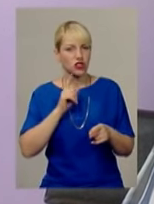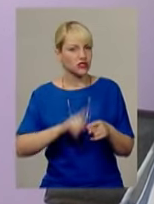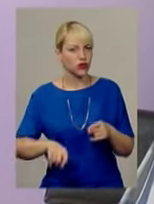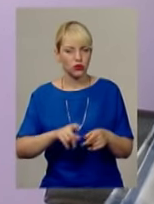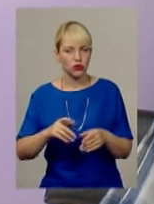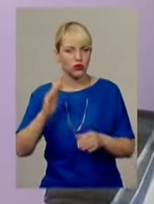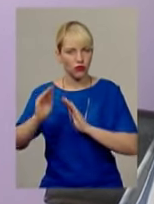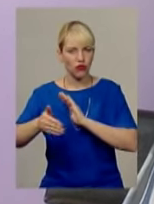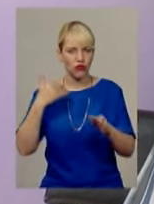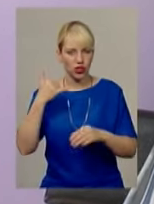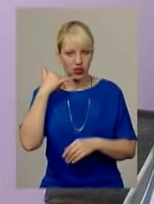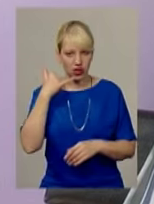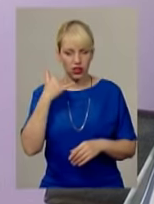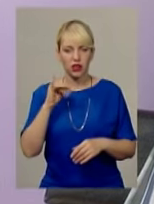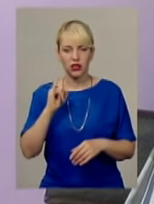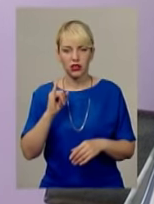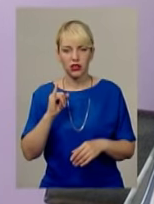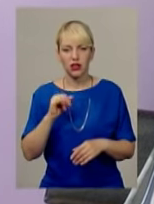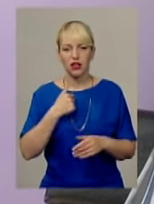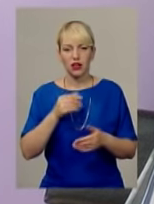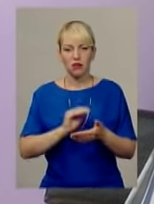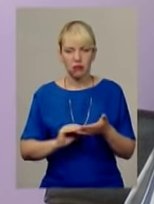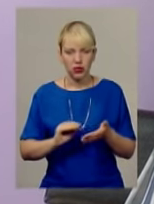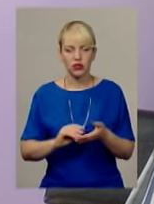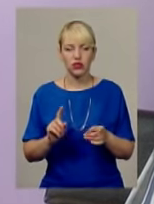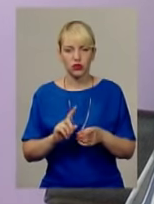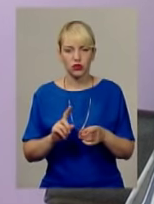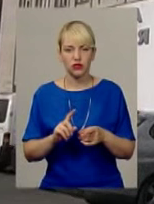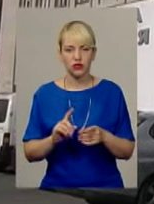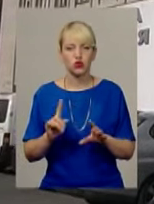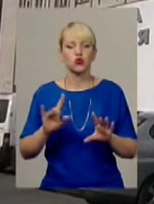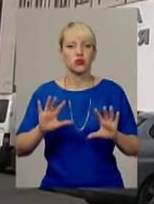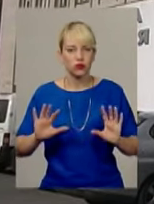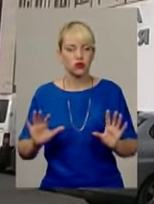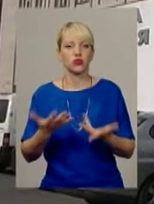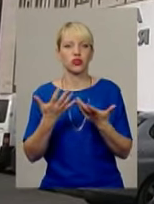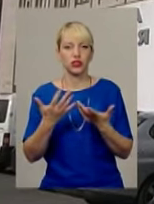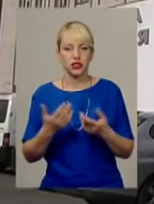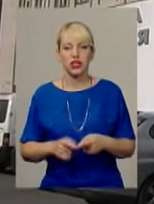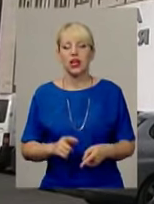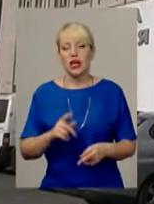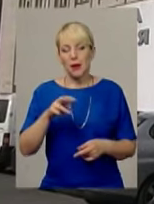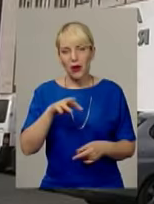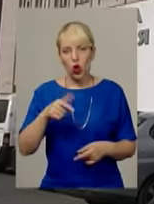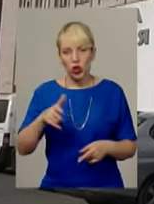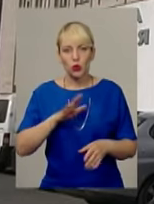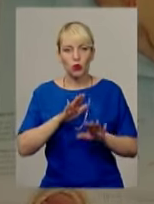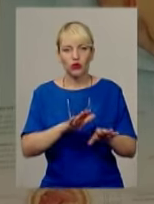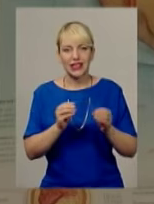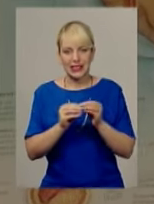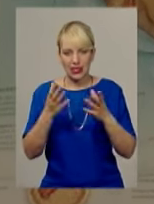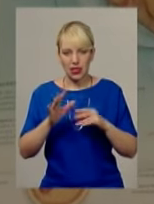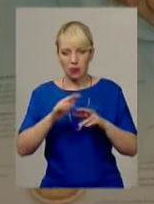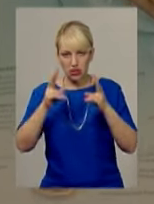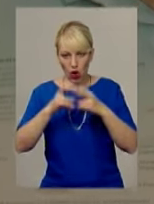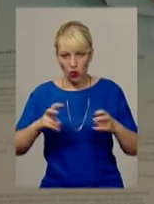допомогу, а і там що, того, що написано, все то відбулося. Микола Григорович пробув у лікарні 10 днів. Після